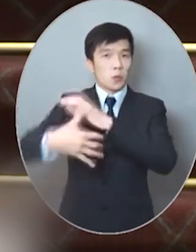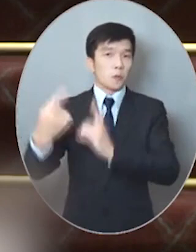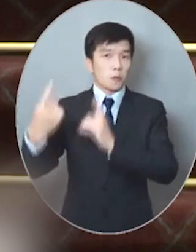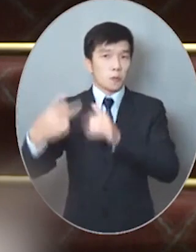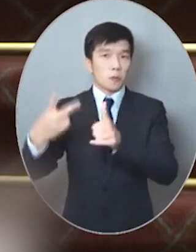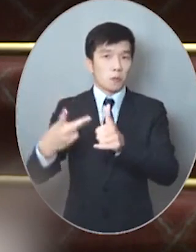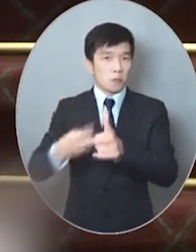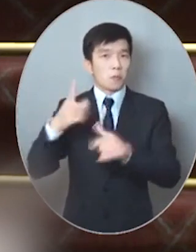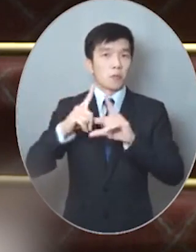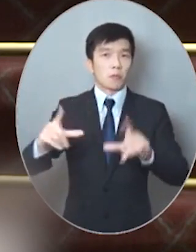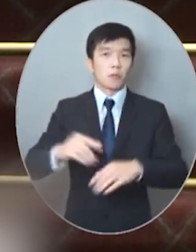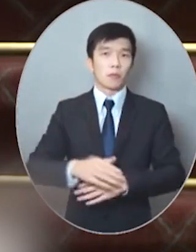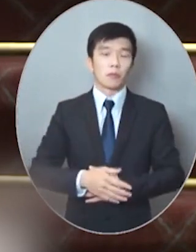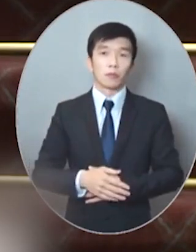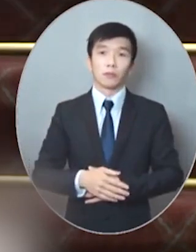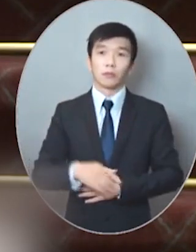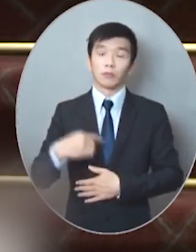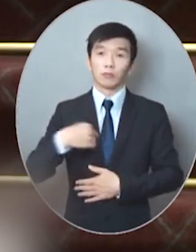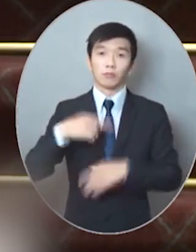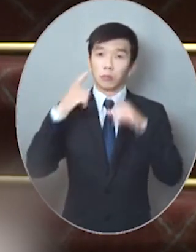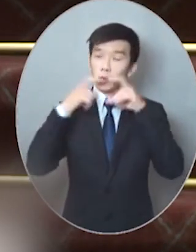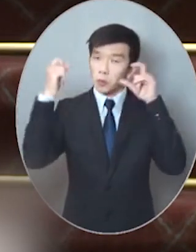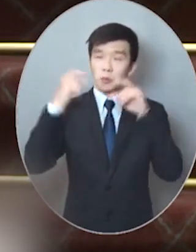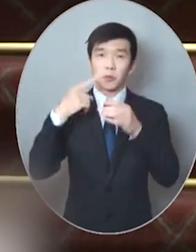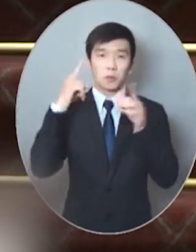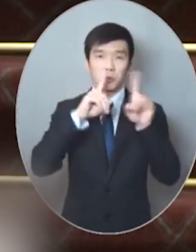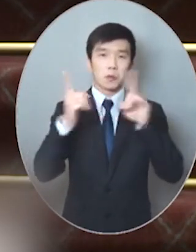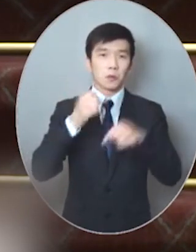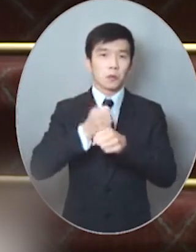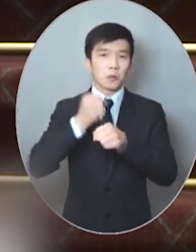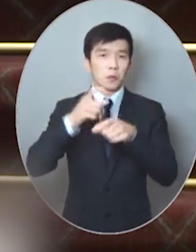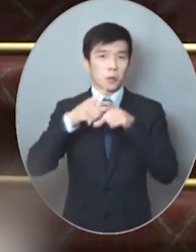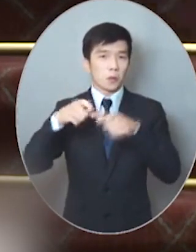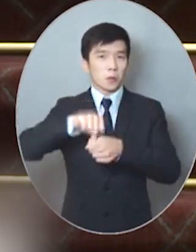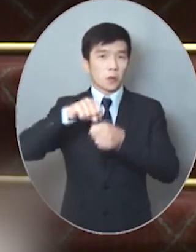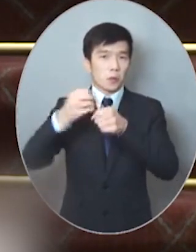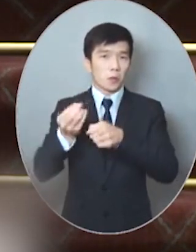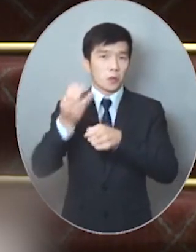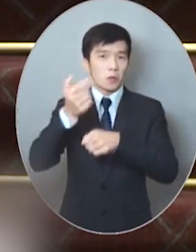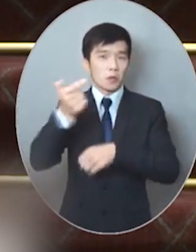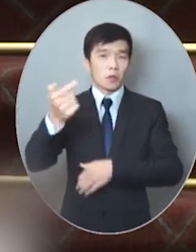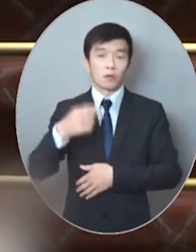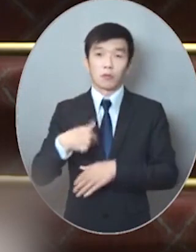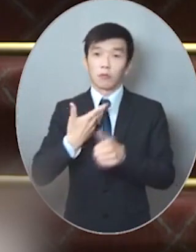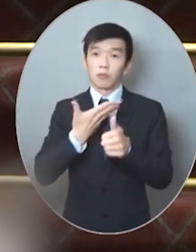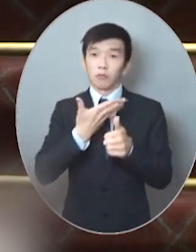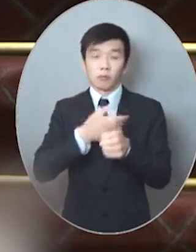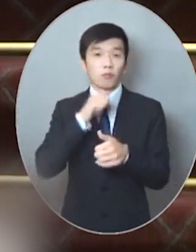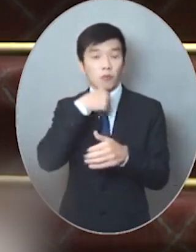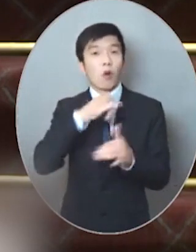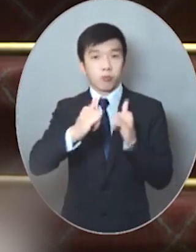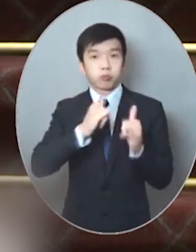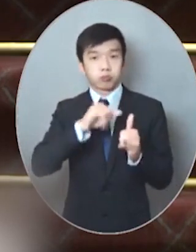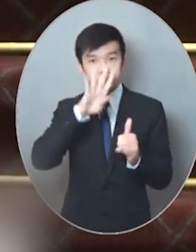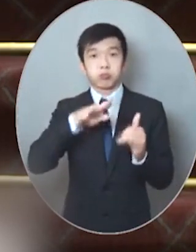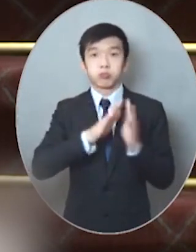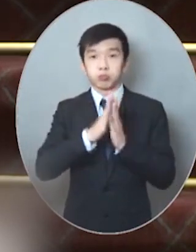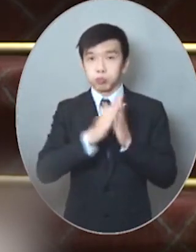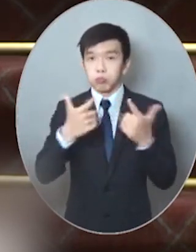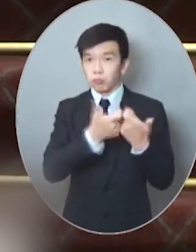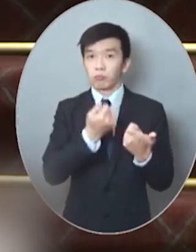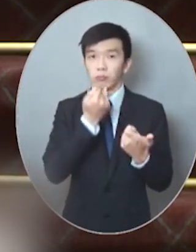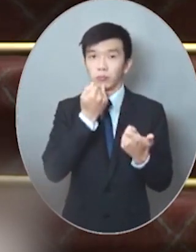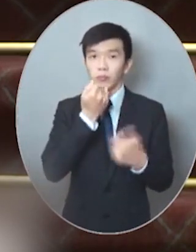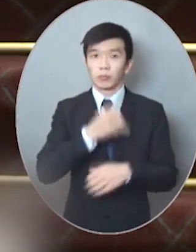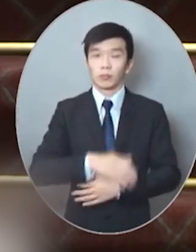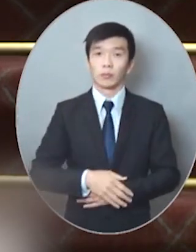国，口罩的日产量不断地向上突破，可以充分地供应我们国内的需求。所以